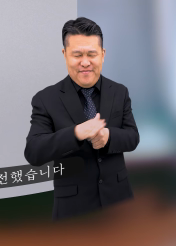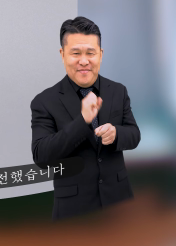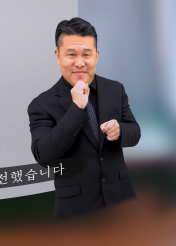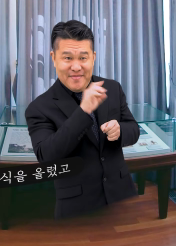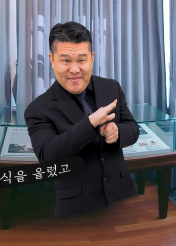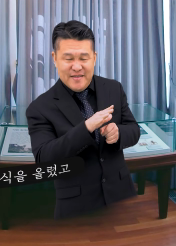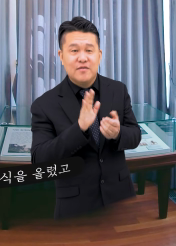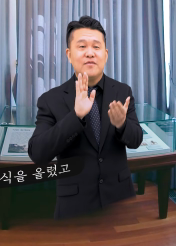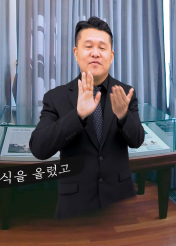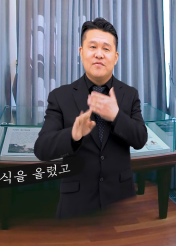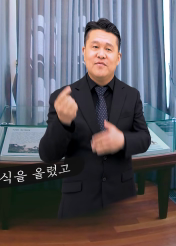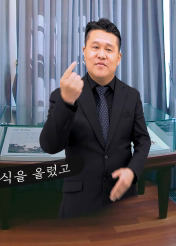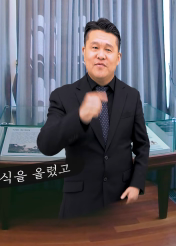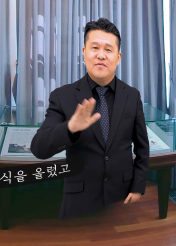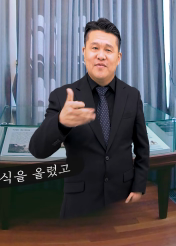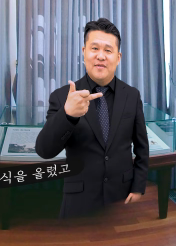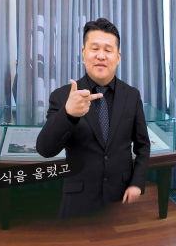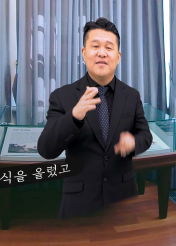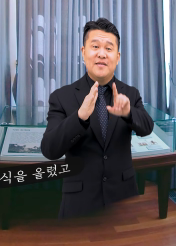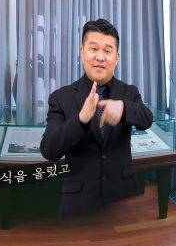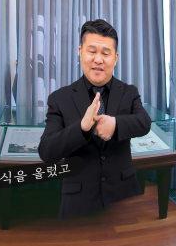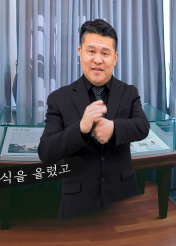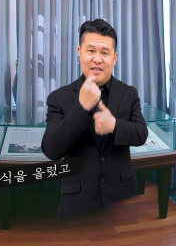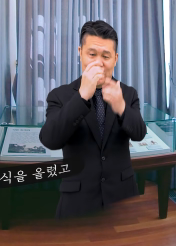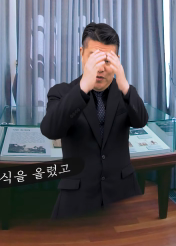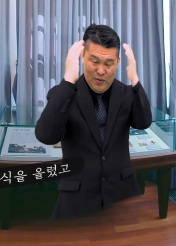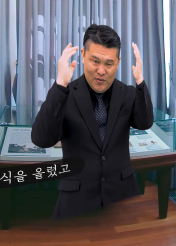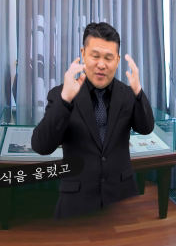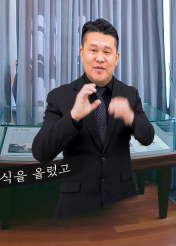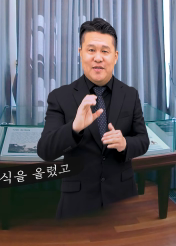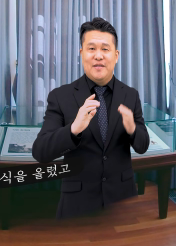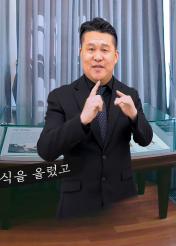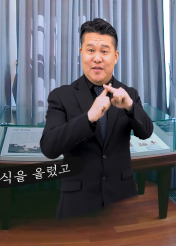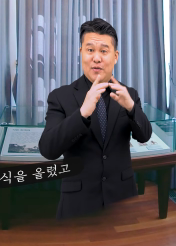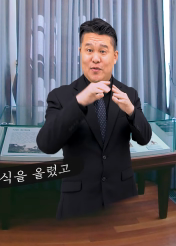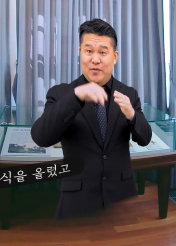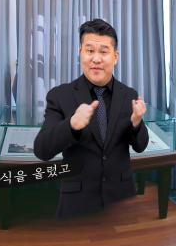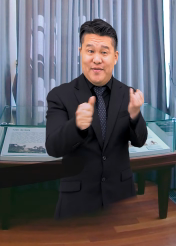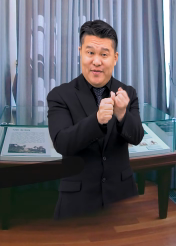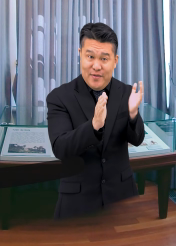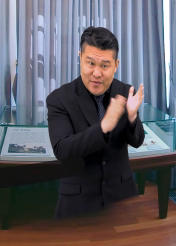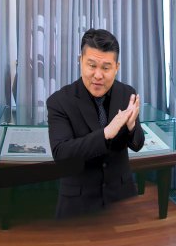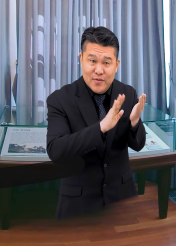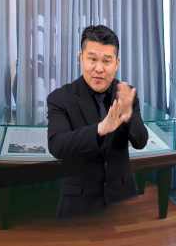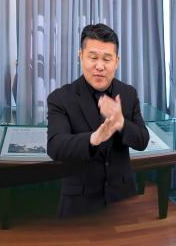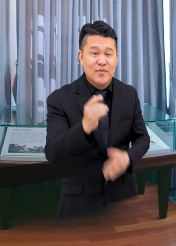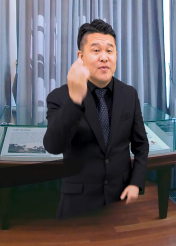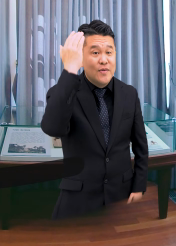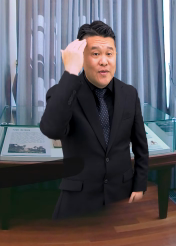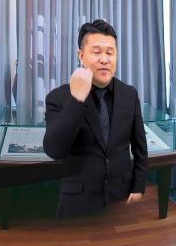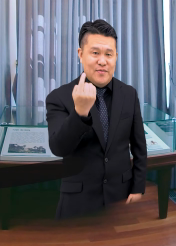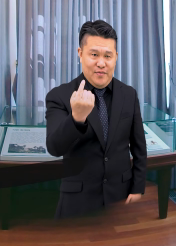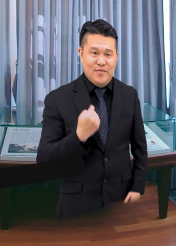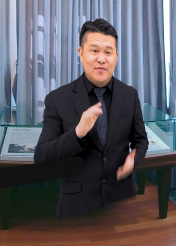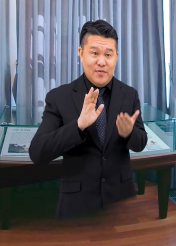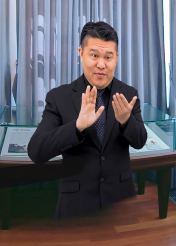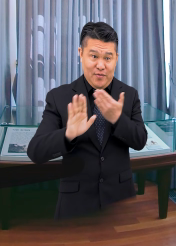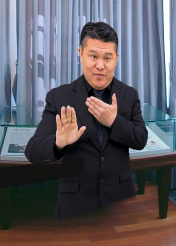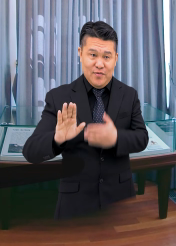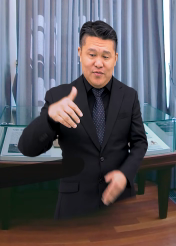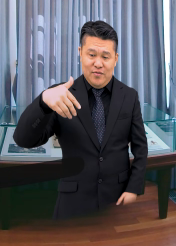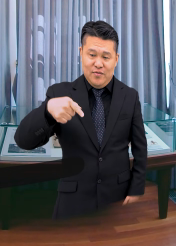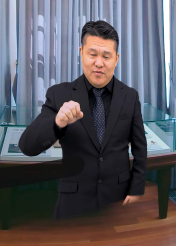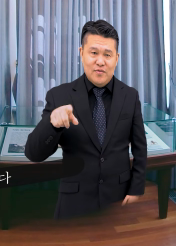전했습니다. 그 후 1917년에 인도의 한 성당에서 결혼식을 올렸고, 이후 한국으로 들어와 충정로